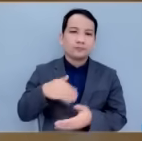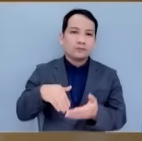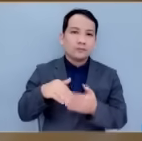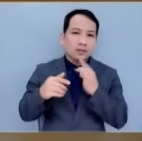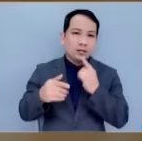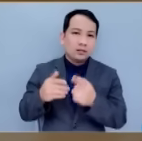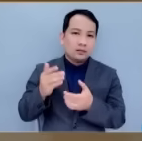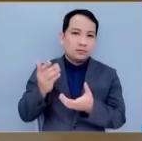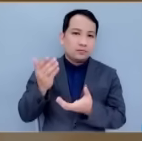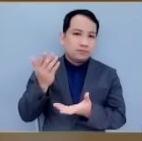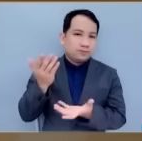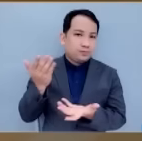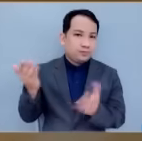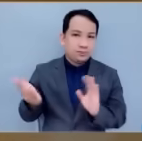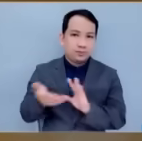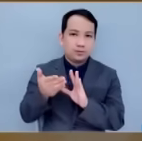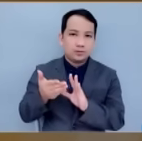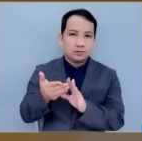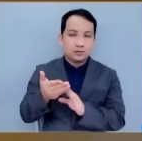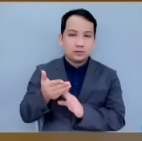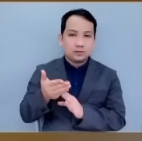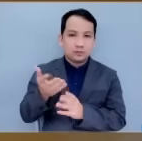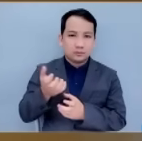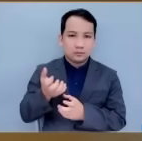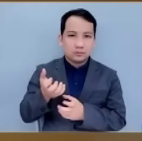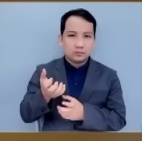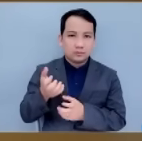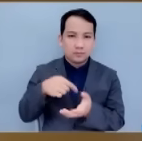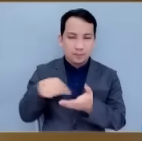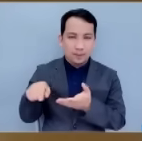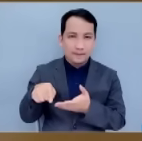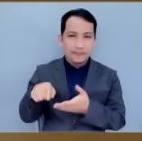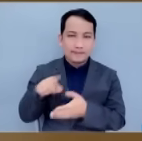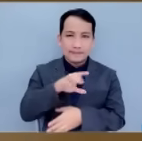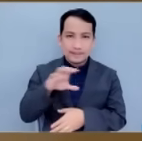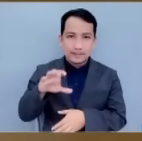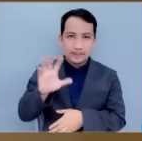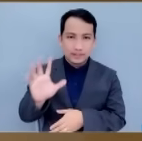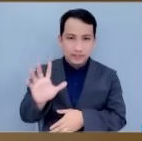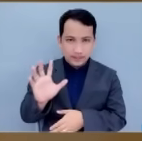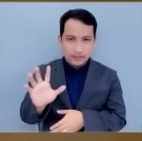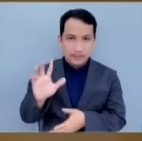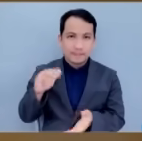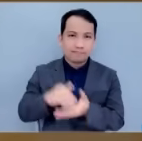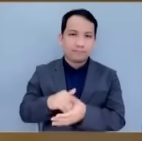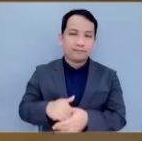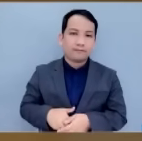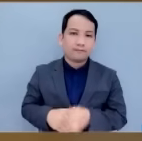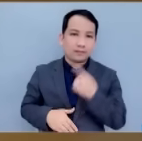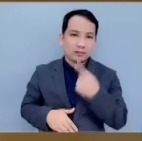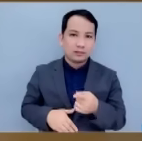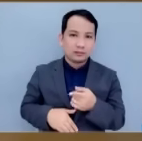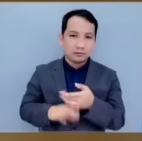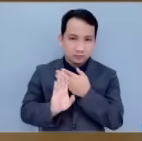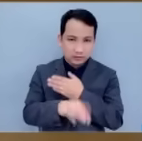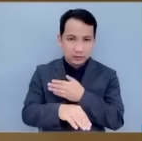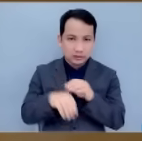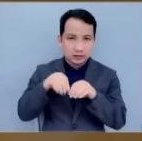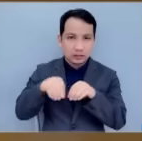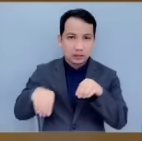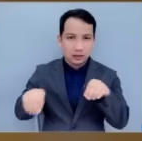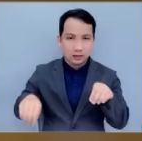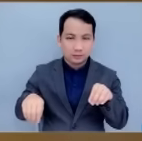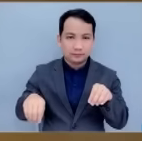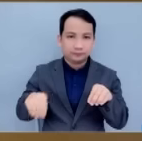urulay sa mayor po. Gusto po, bayadan po kami ng 150,000. Tapos dahil na po kami magtanganing tapuso na.